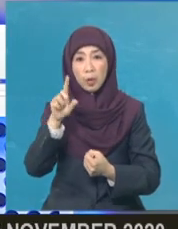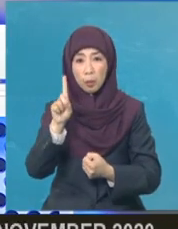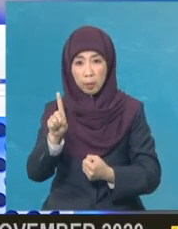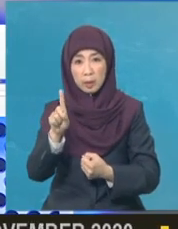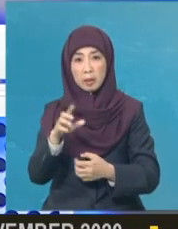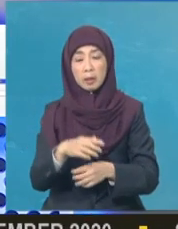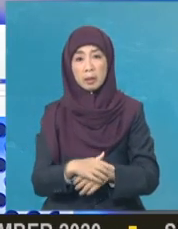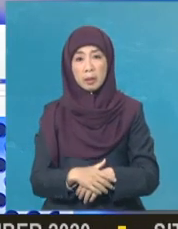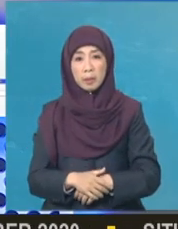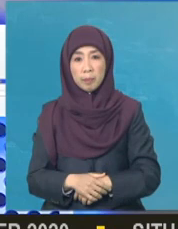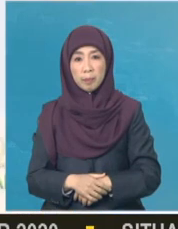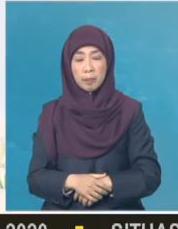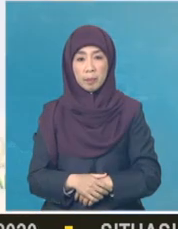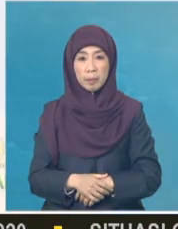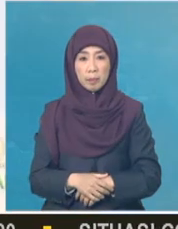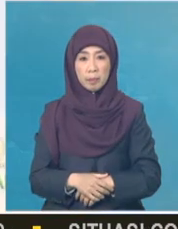in Cooperation with